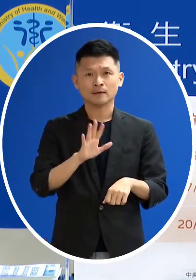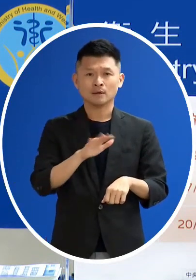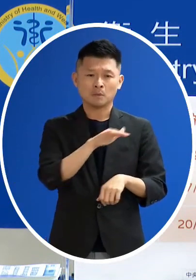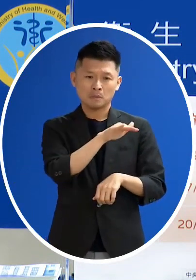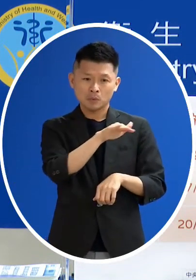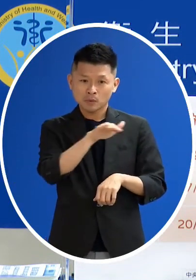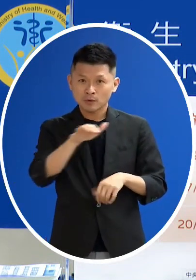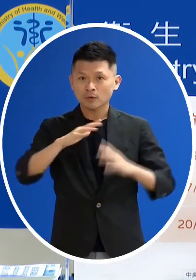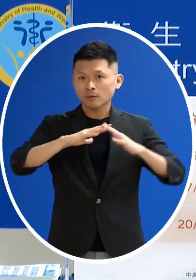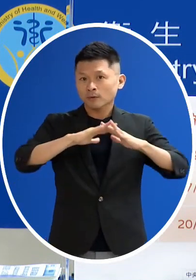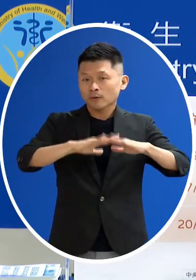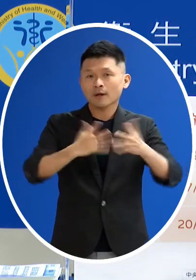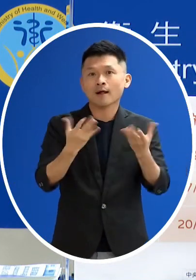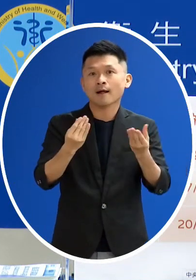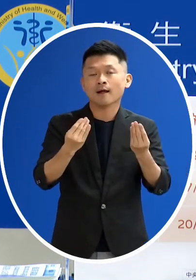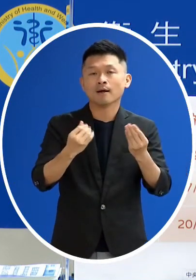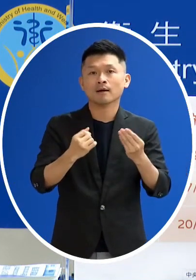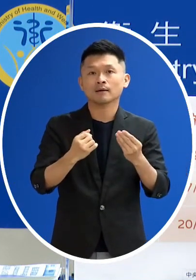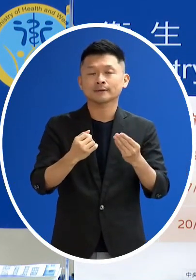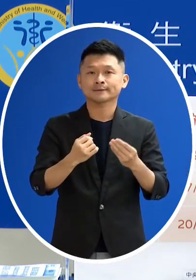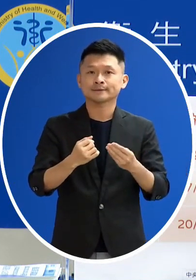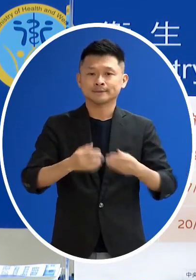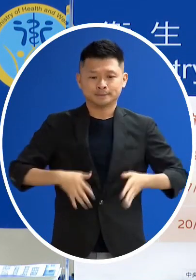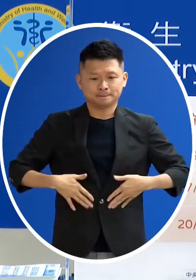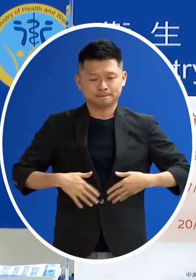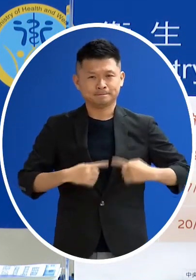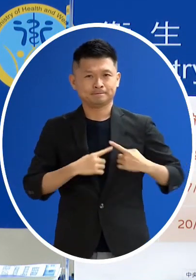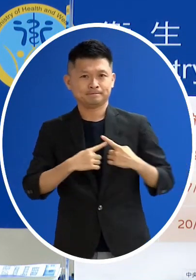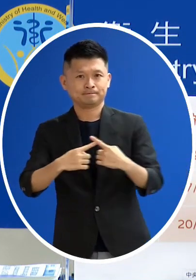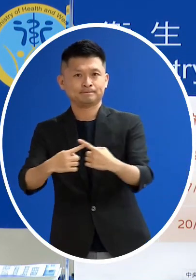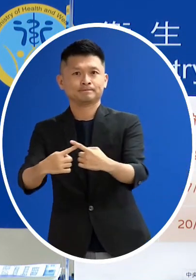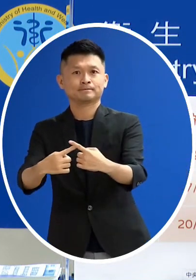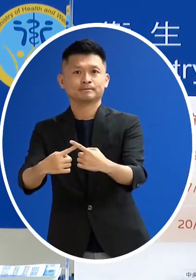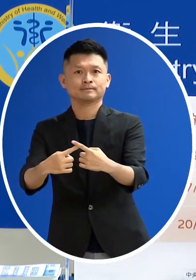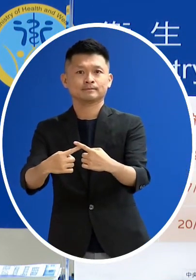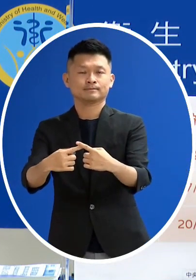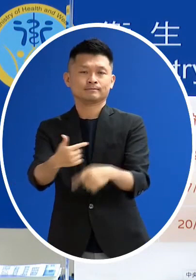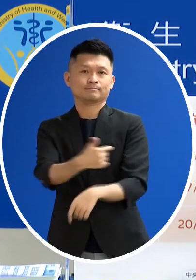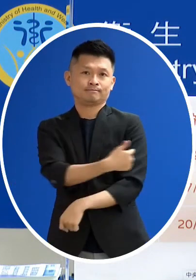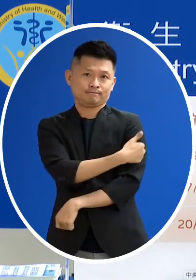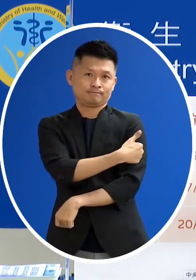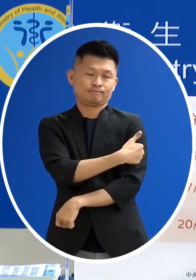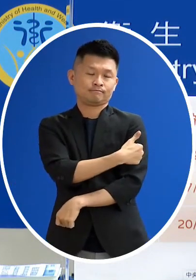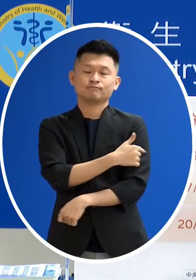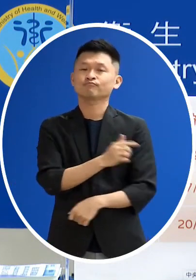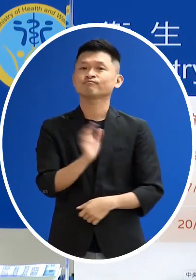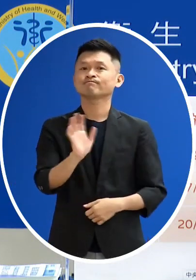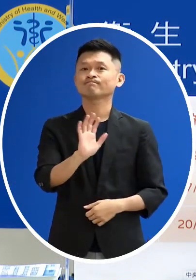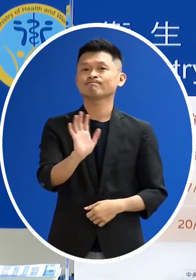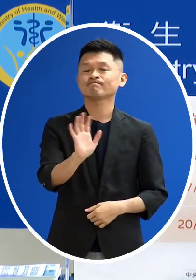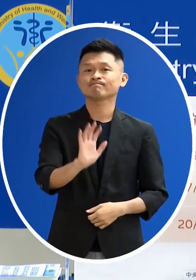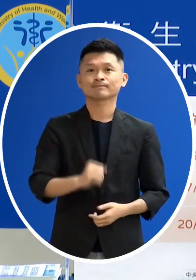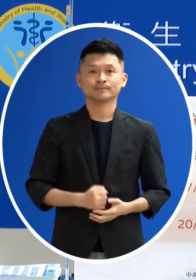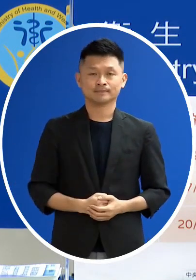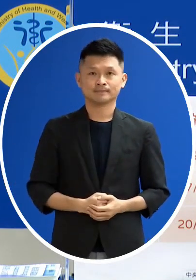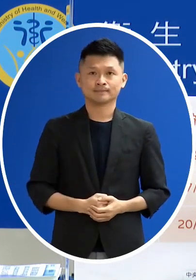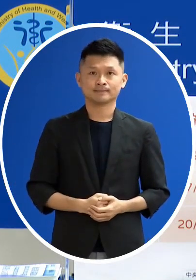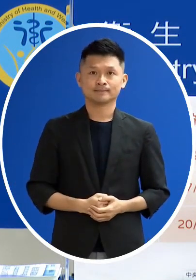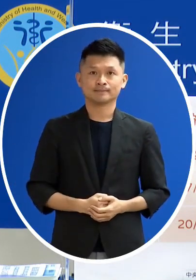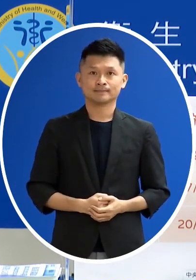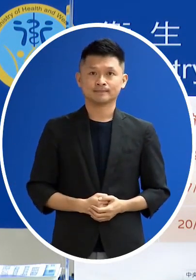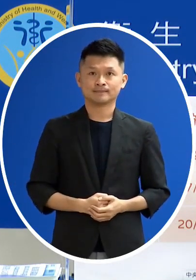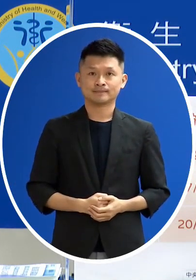那么稳定的时候，也不急着抢着这个时间就一定要赶快出来施打，尤其